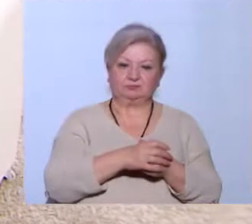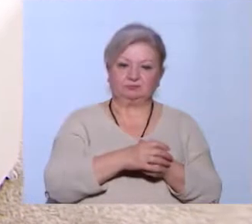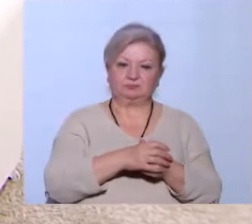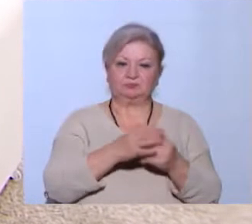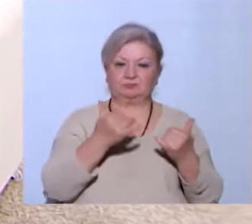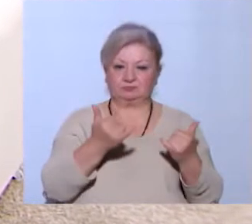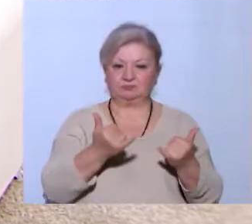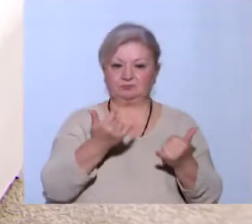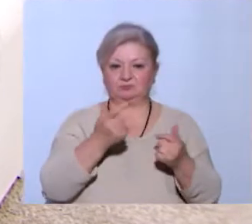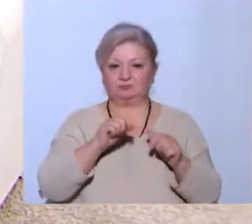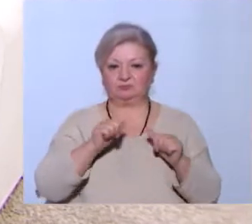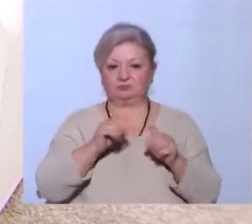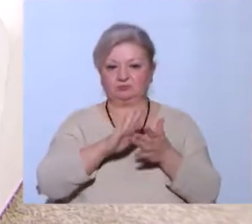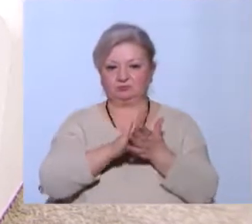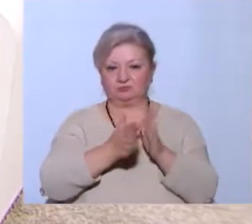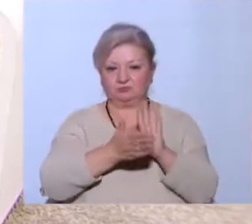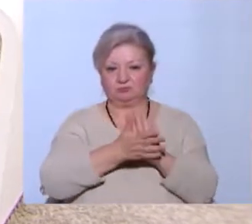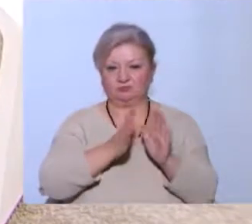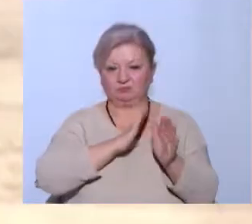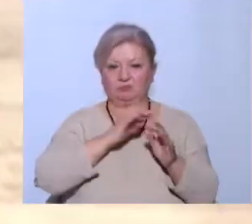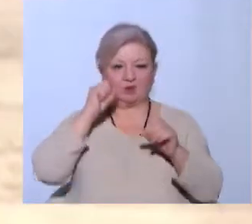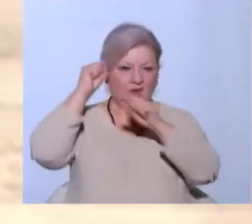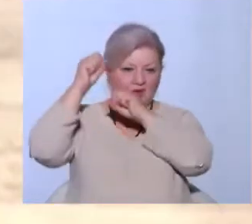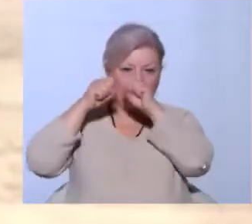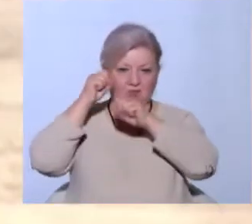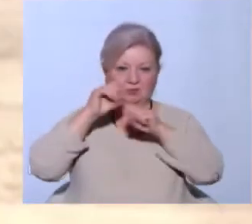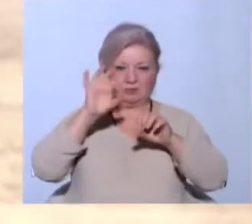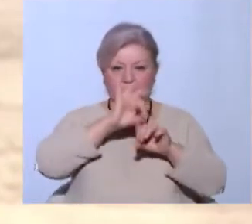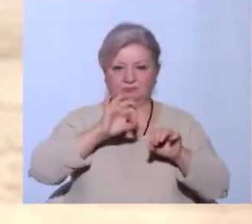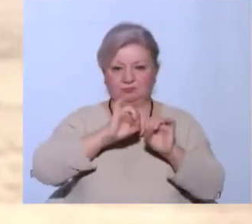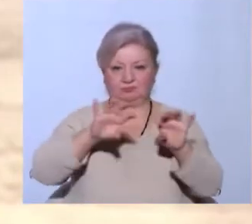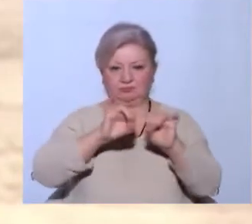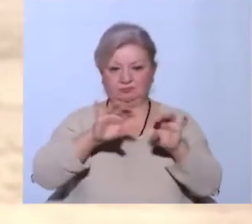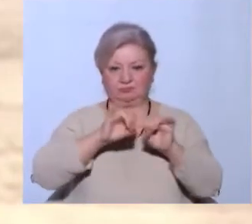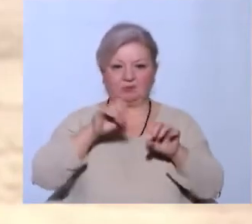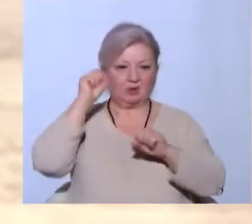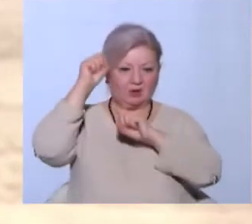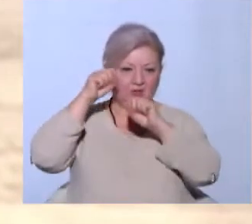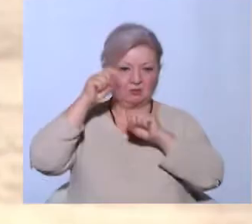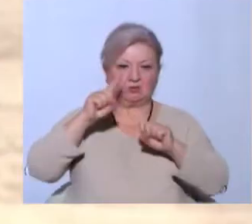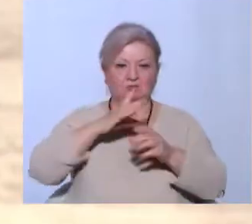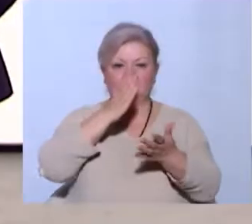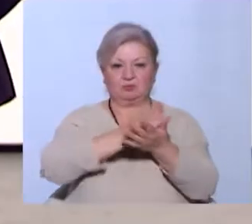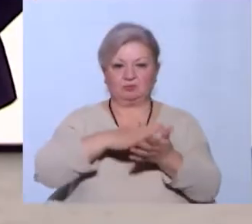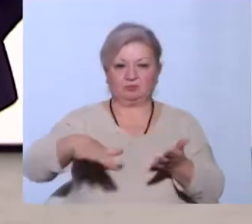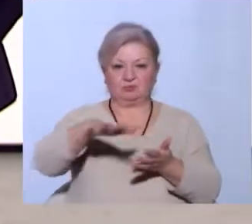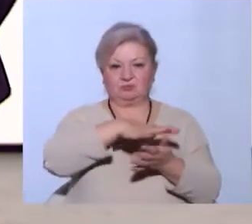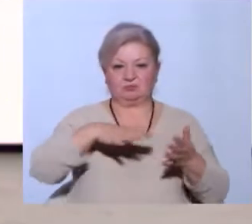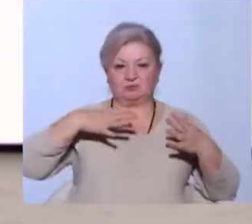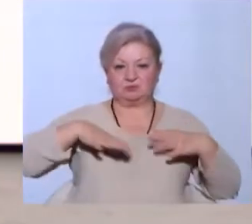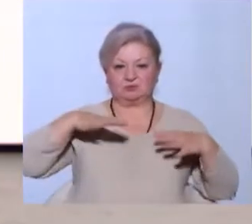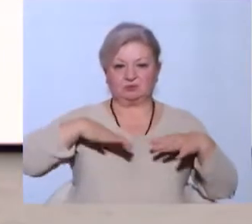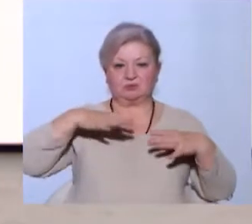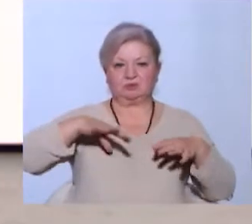Ეს როგორც შევთანხმდით აფხაზეთის რეგიონზე ვისაუბრებთ. აფხაზეთი რომელიც მდებარეობს საქართველოს